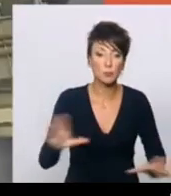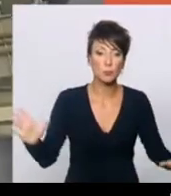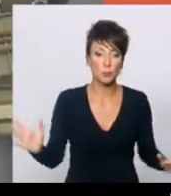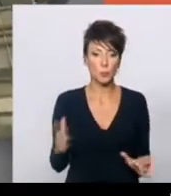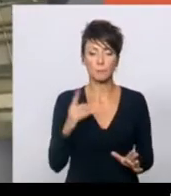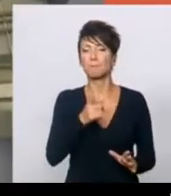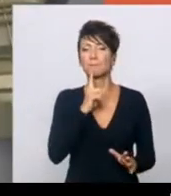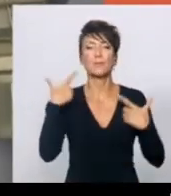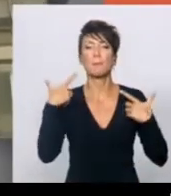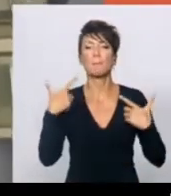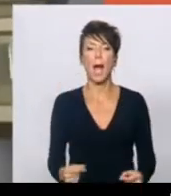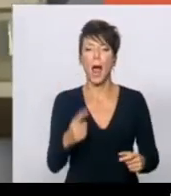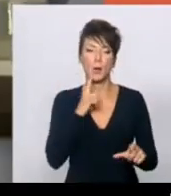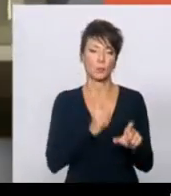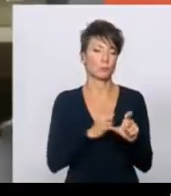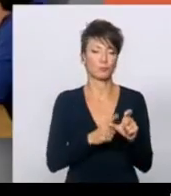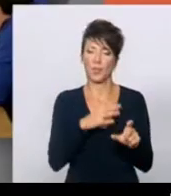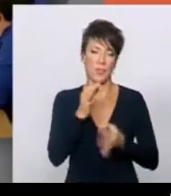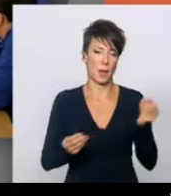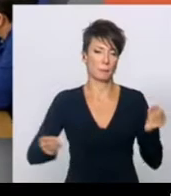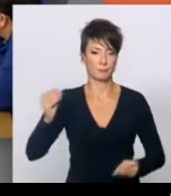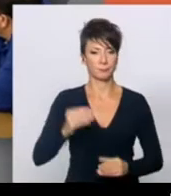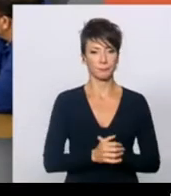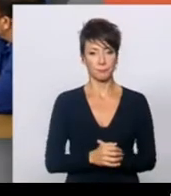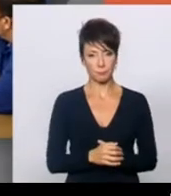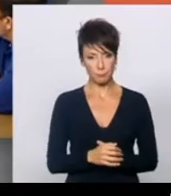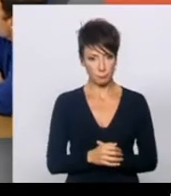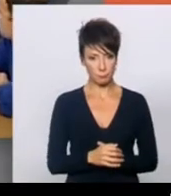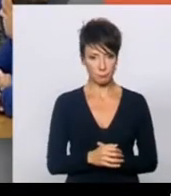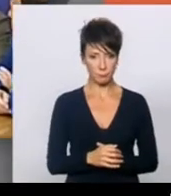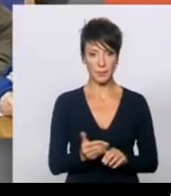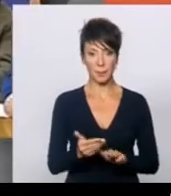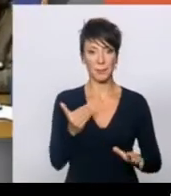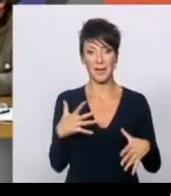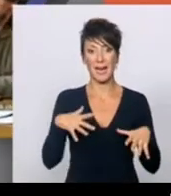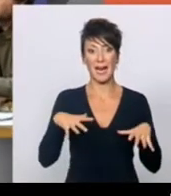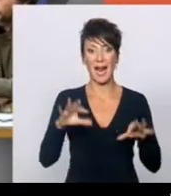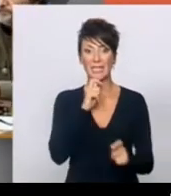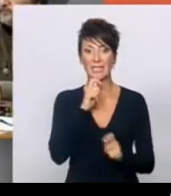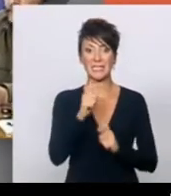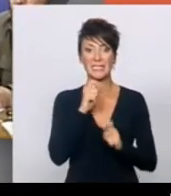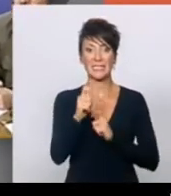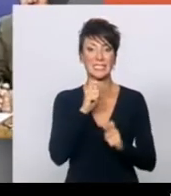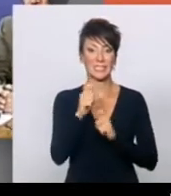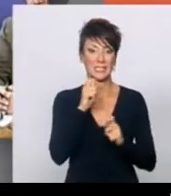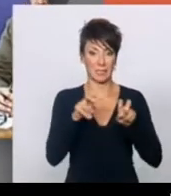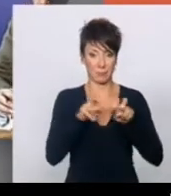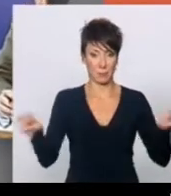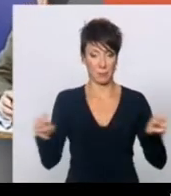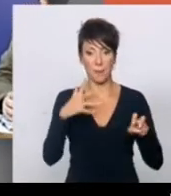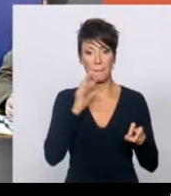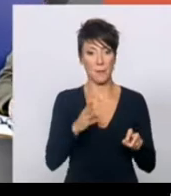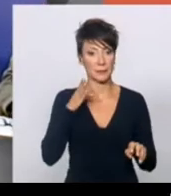Τα μέλη του ΠΑΜΕ δεν θέλησαν να σχολιάσουν το επεισόδιο. Οι διαδηλωτές, πριν ξεκινήσουν τη συνέντευξη τύπου, την οποία έδωσαν μέσα στο